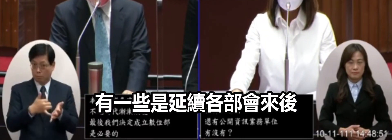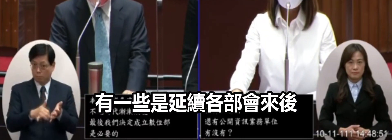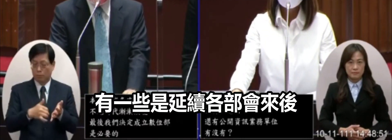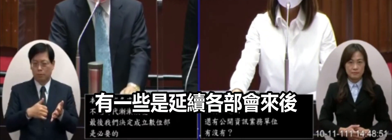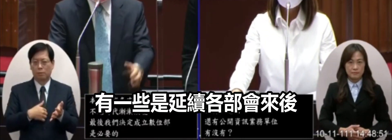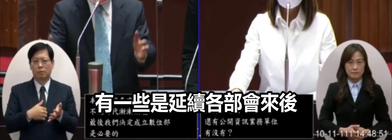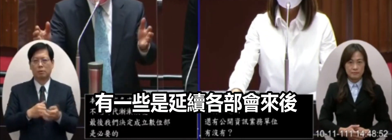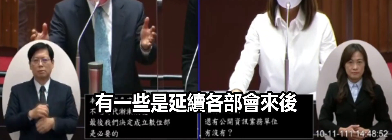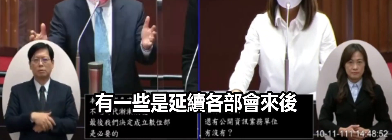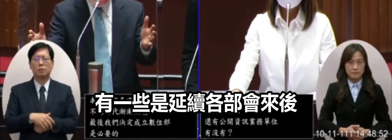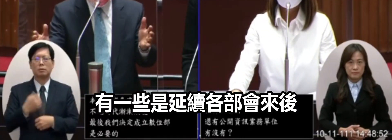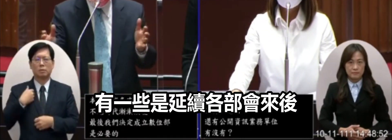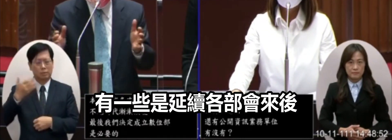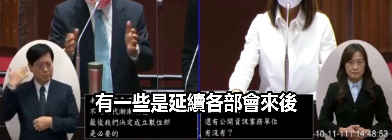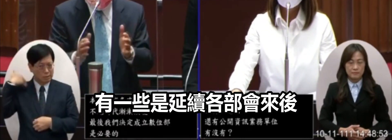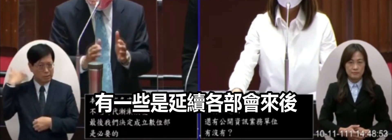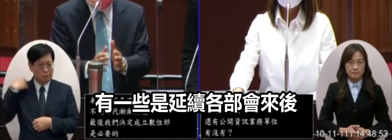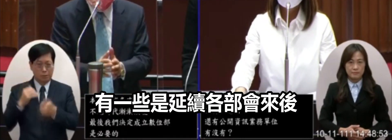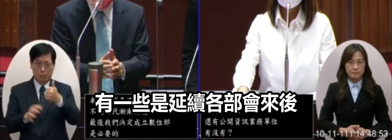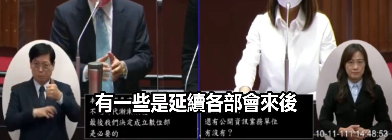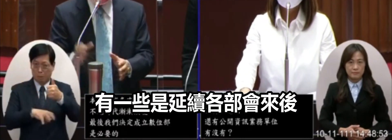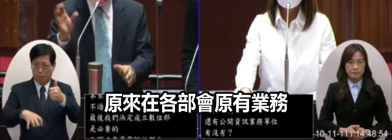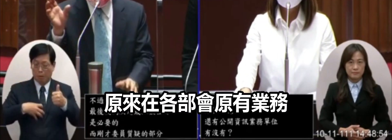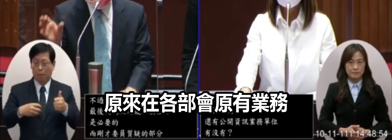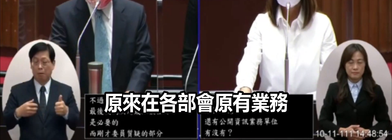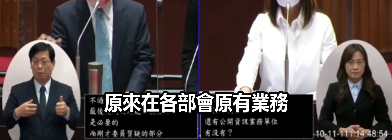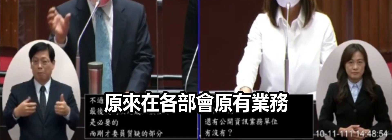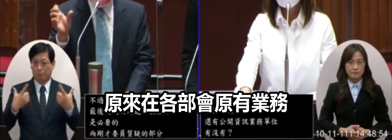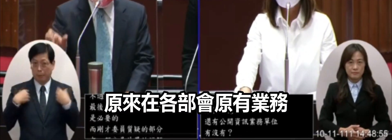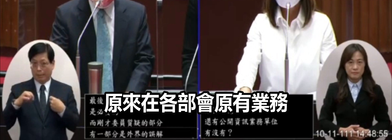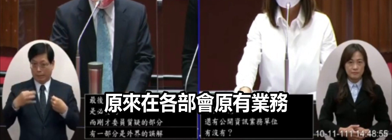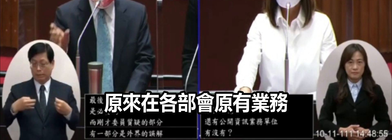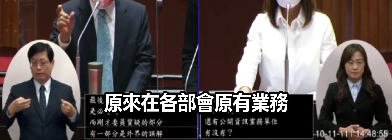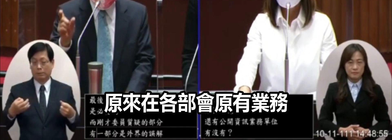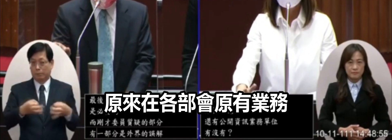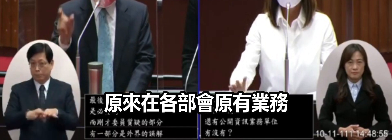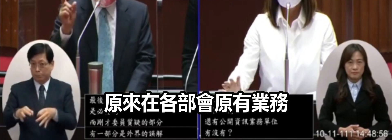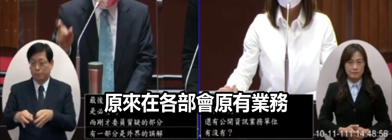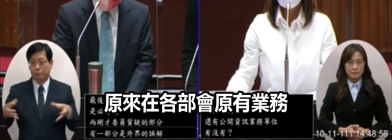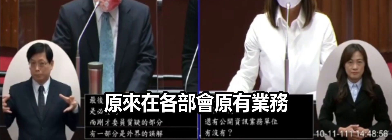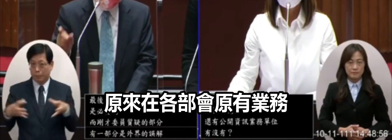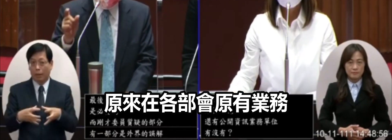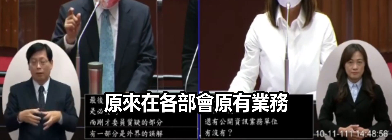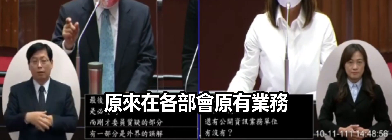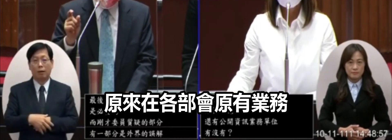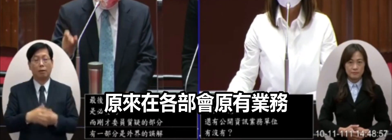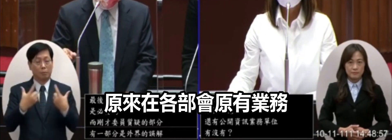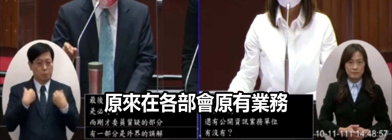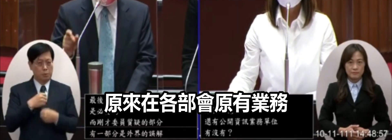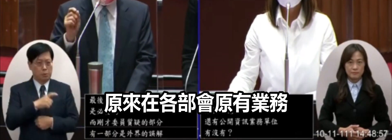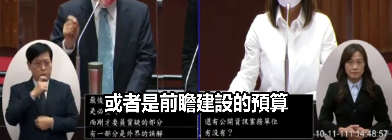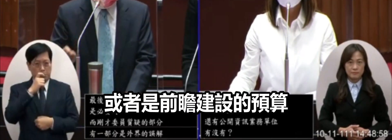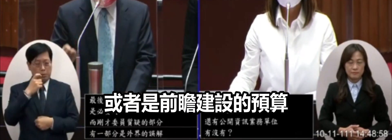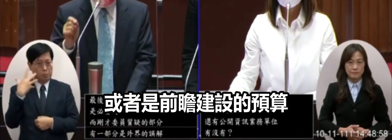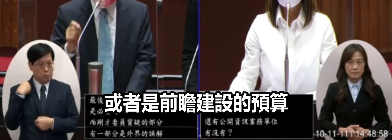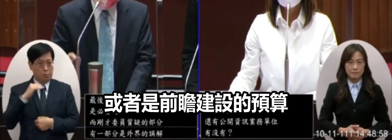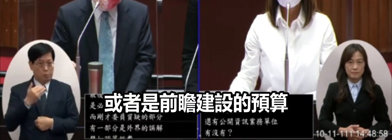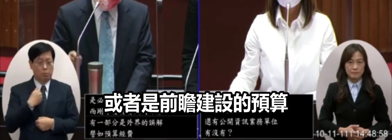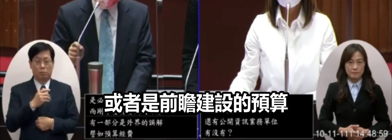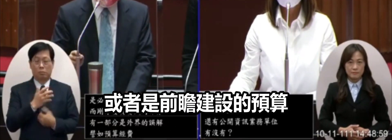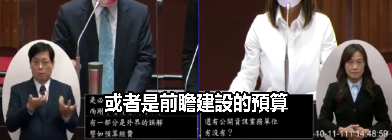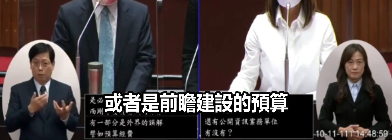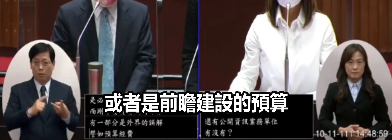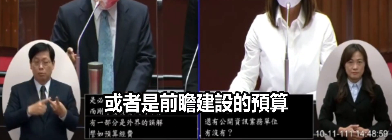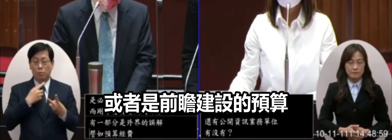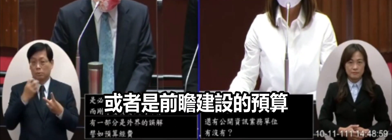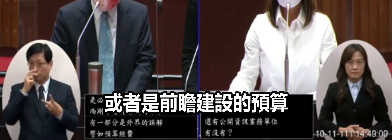有一些是延续各部未来后，原来在各部会原有业务或者是前